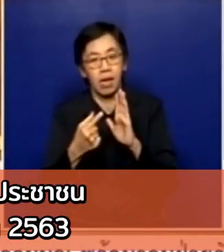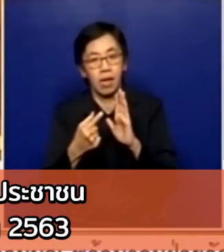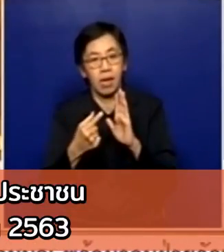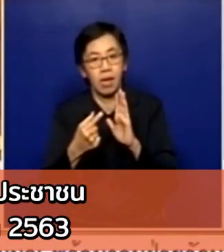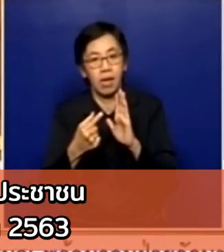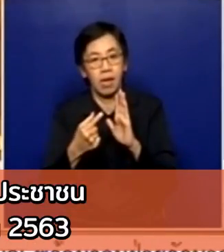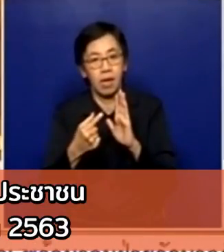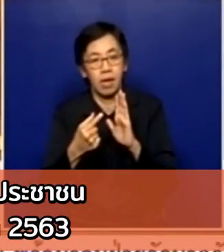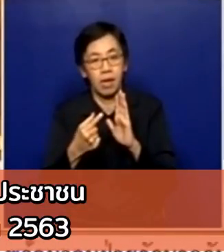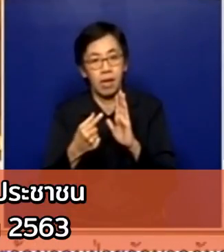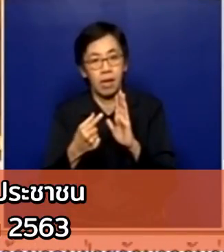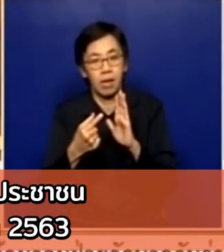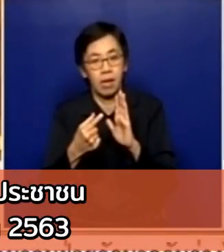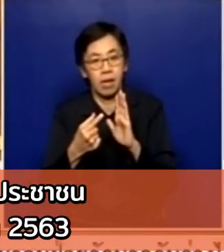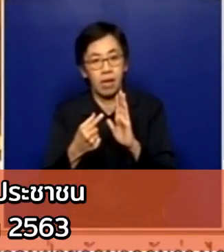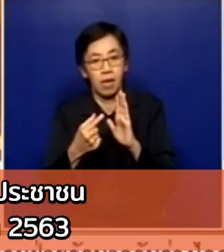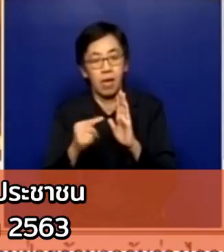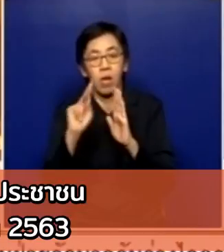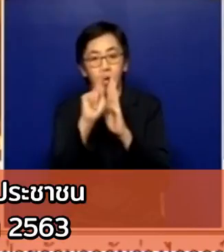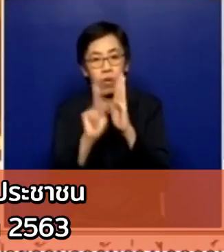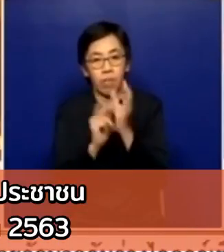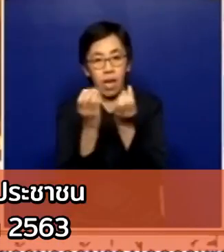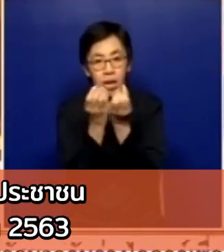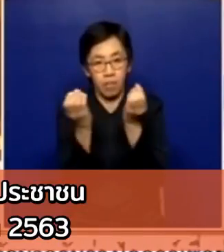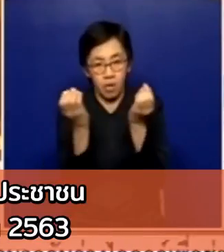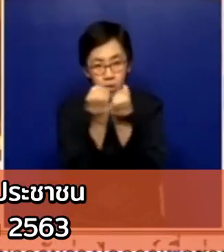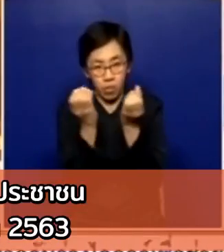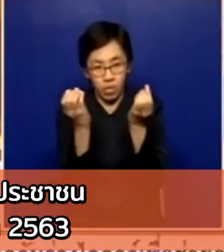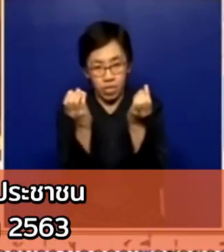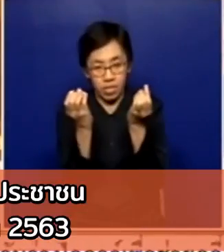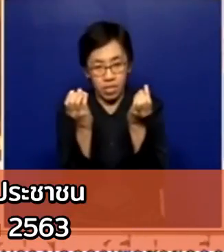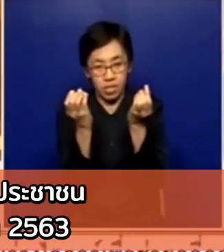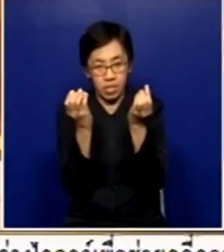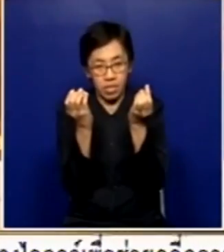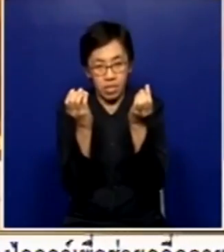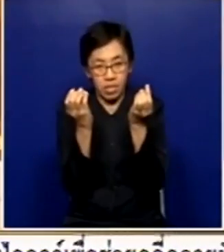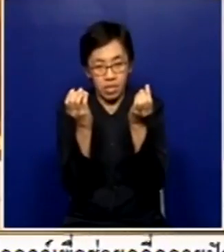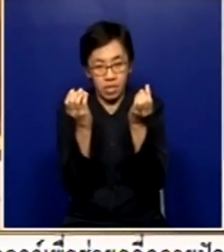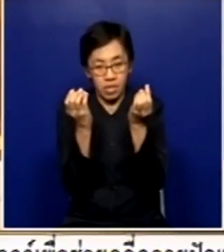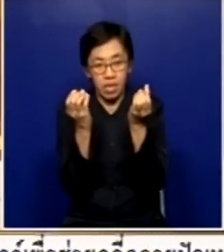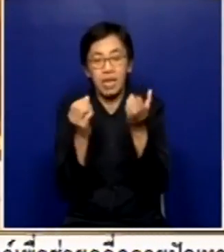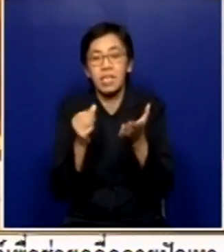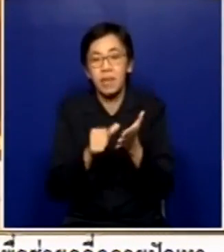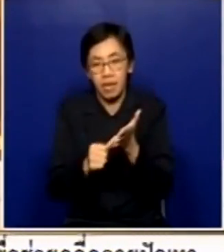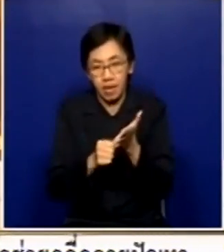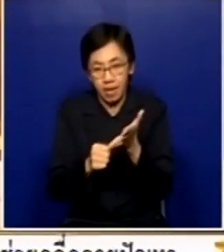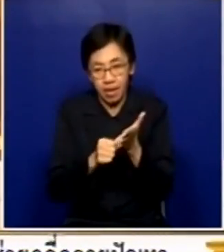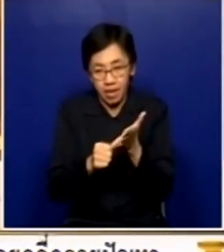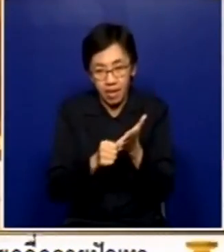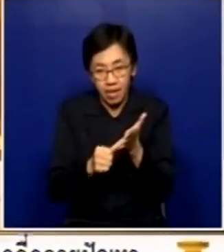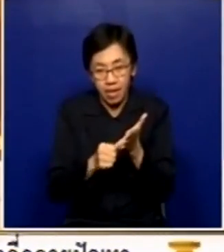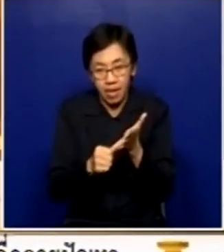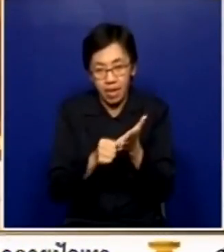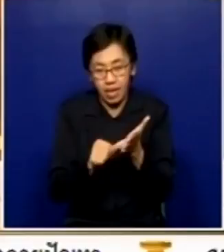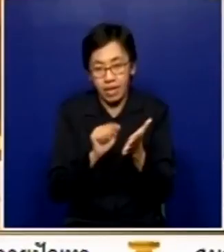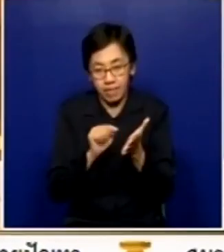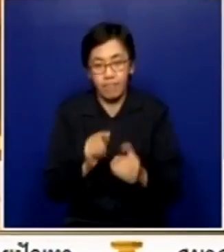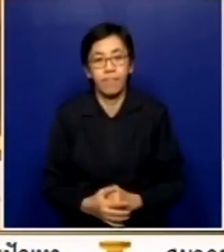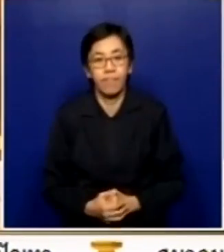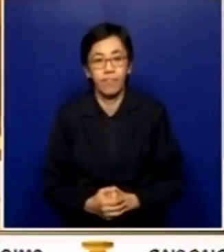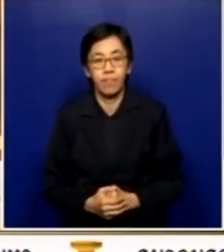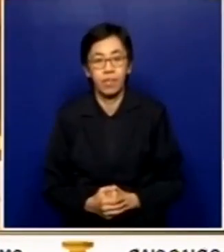andการที่จะไม่นอนฉบับแก้ไขนะครับ